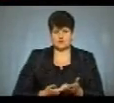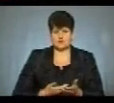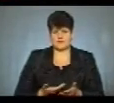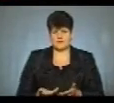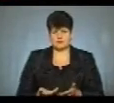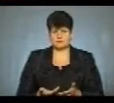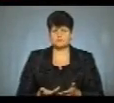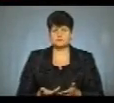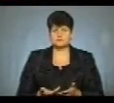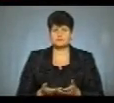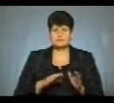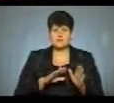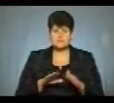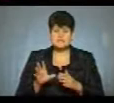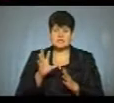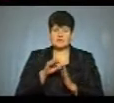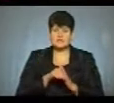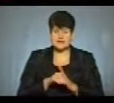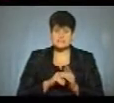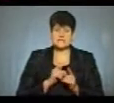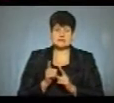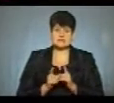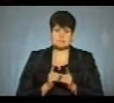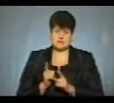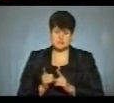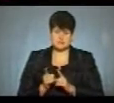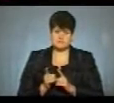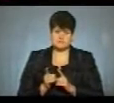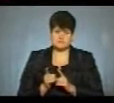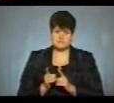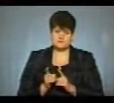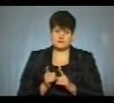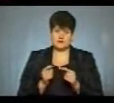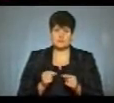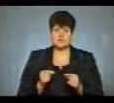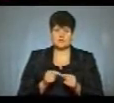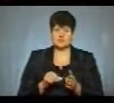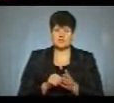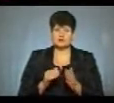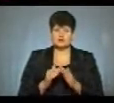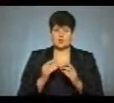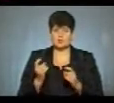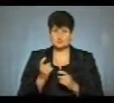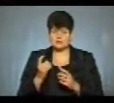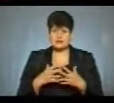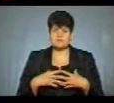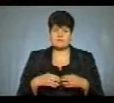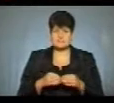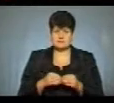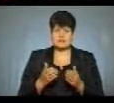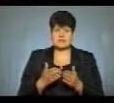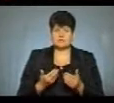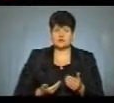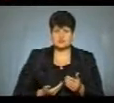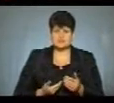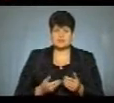проживають. Після внесення відповідних змін, відповідні члени домогосподарства або сімей, які